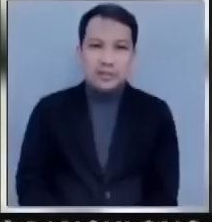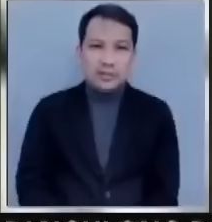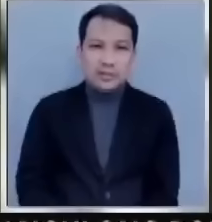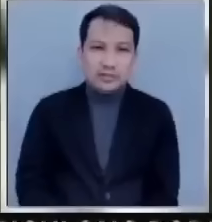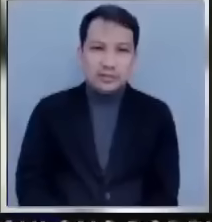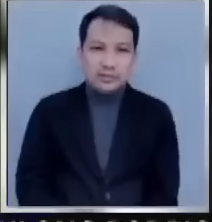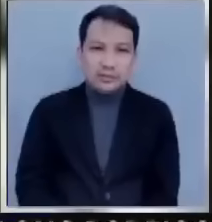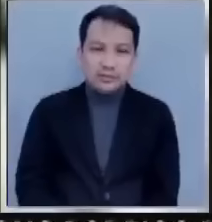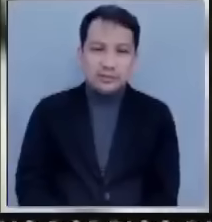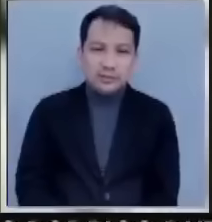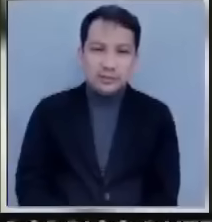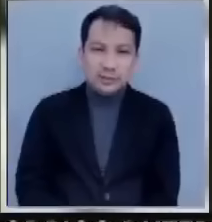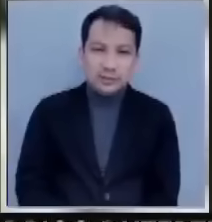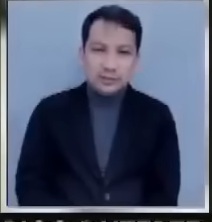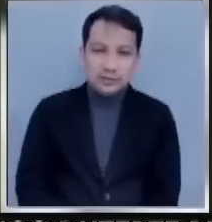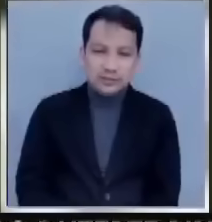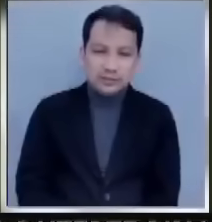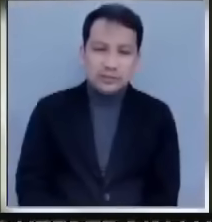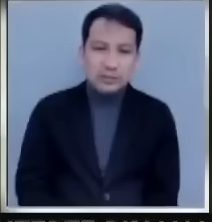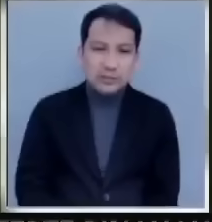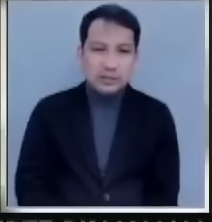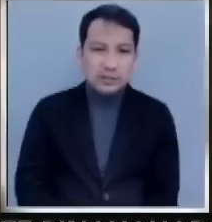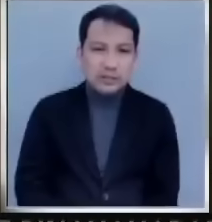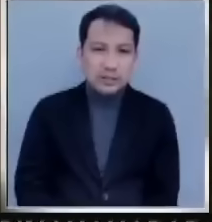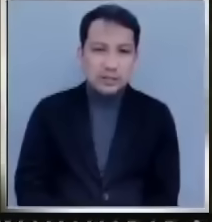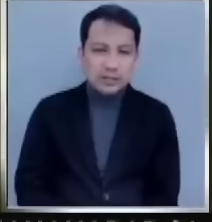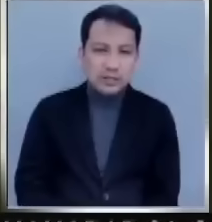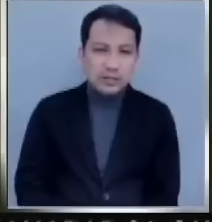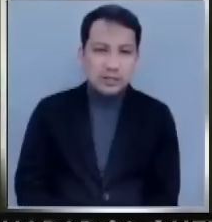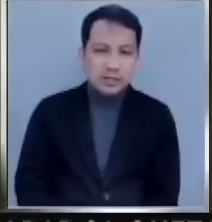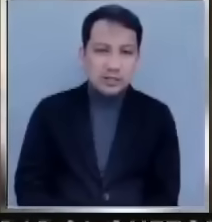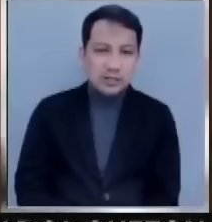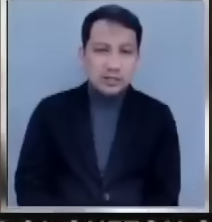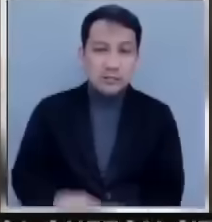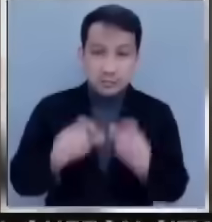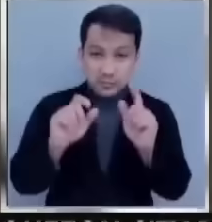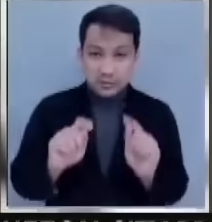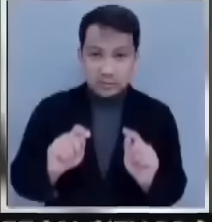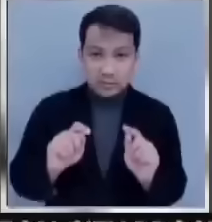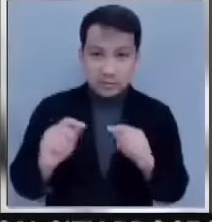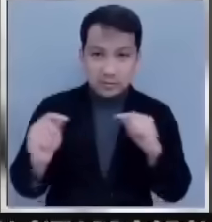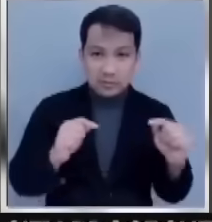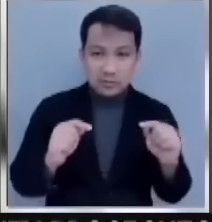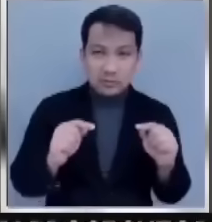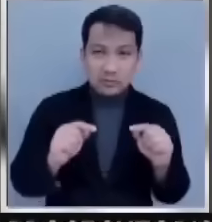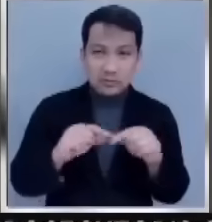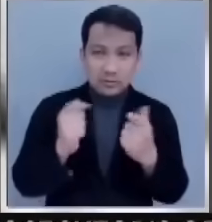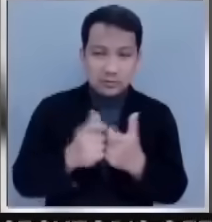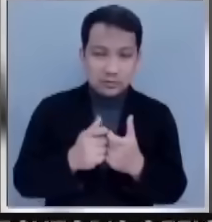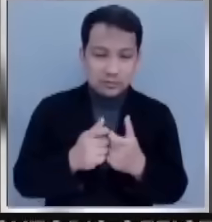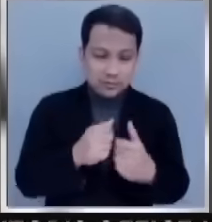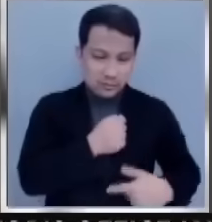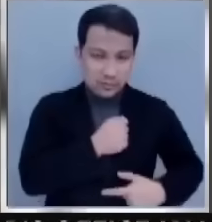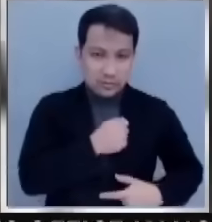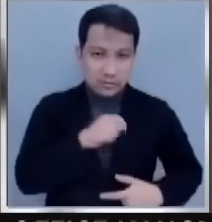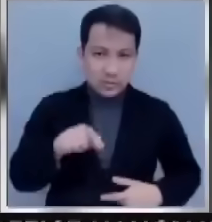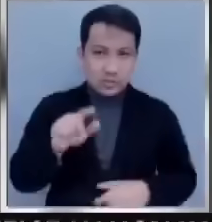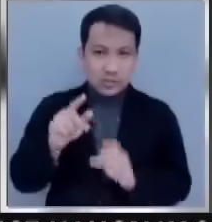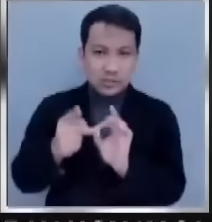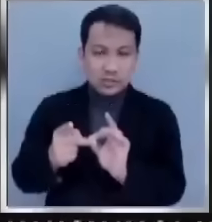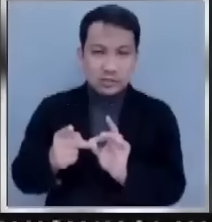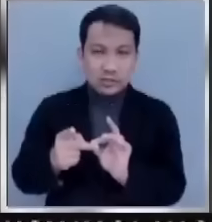Boss, huwag kayong pumasok dyan. Paula kayo dyan, boss. Sabado nang magkainitan ng ilang residente at mga security guard ng isang subdivision sa